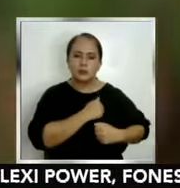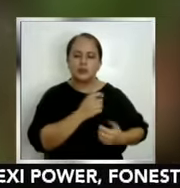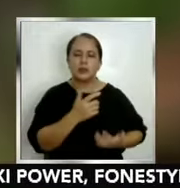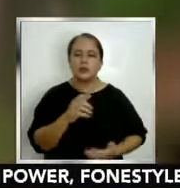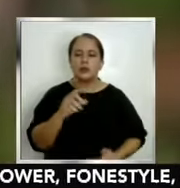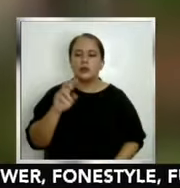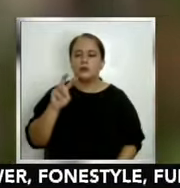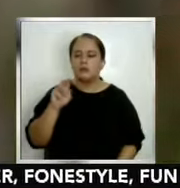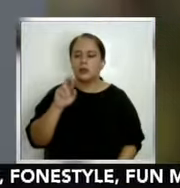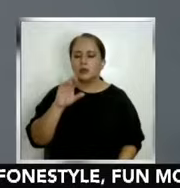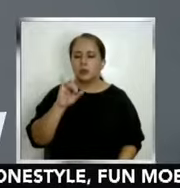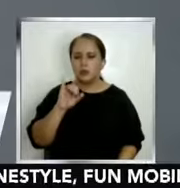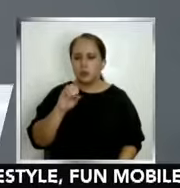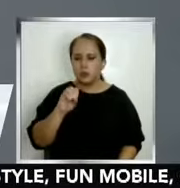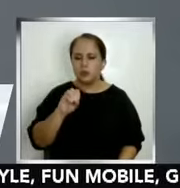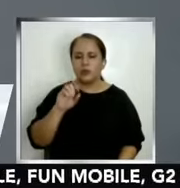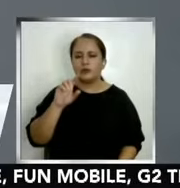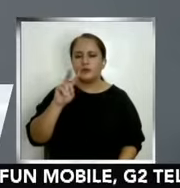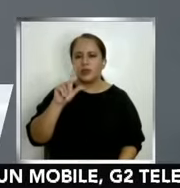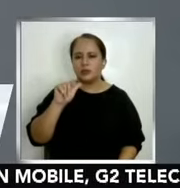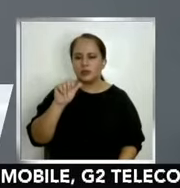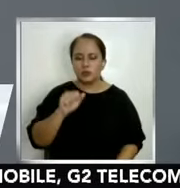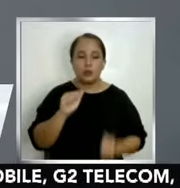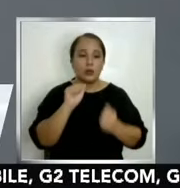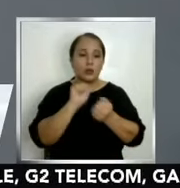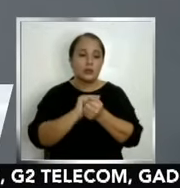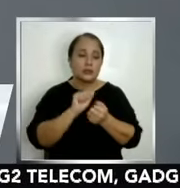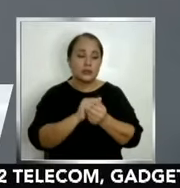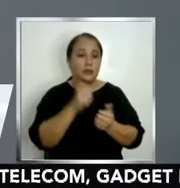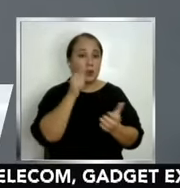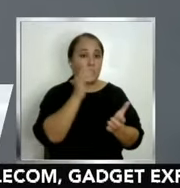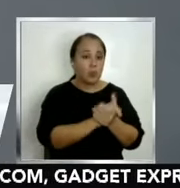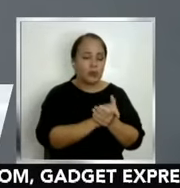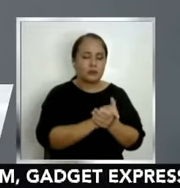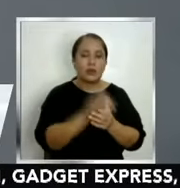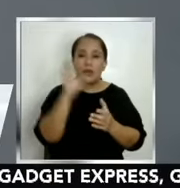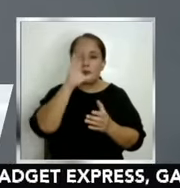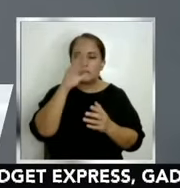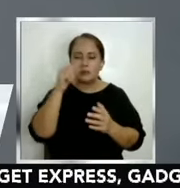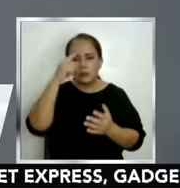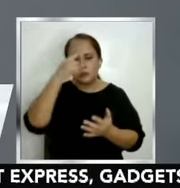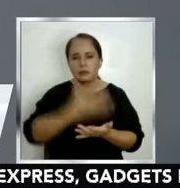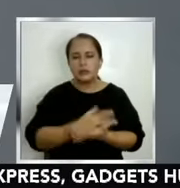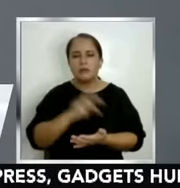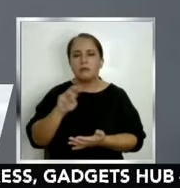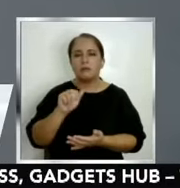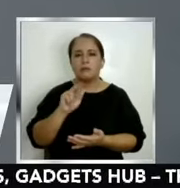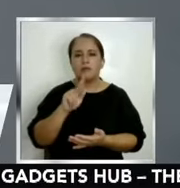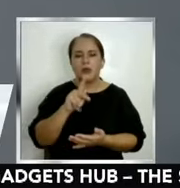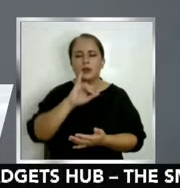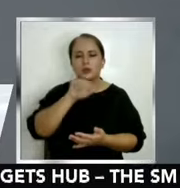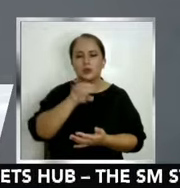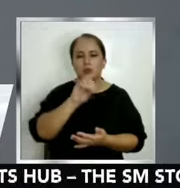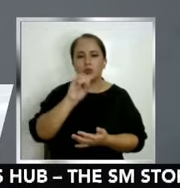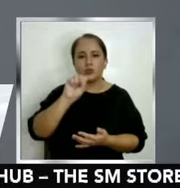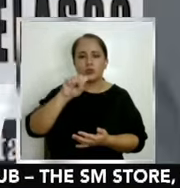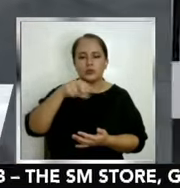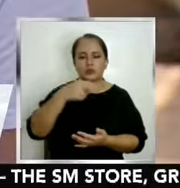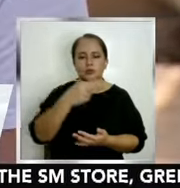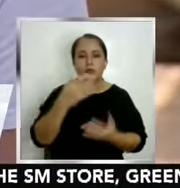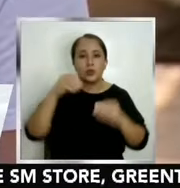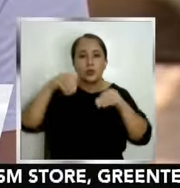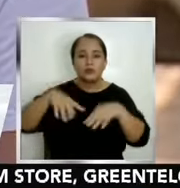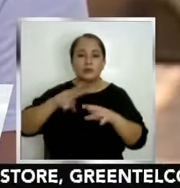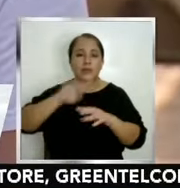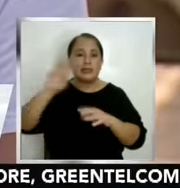Mrs. Nasilina para mahanap ang anak na si Mark Joseph. Isa sa anim na sabungerong nawala sa Manila Arena noong January 2021.